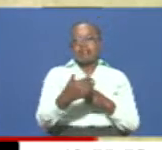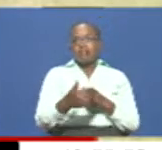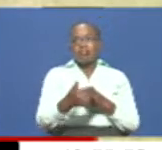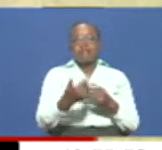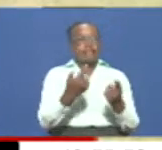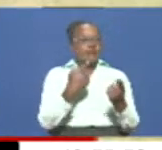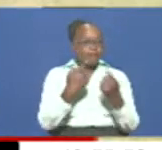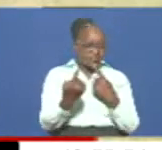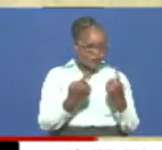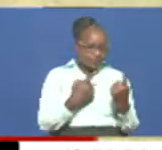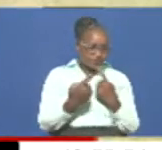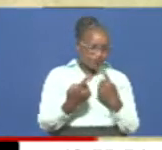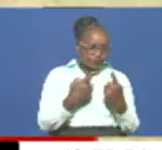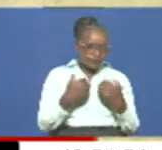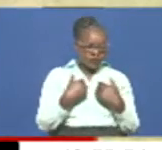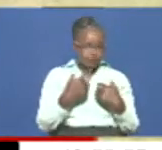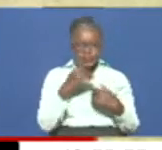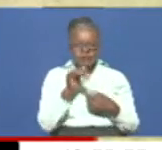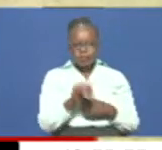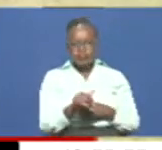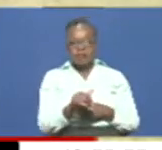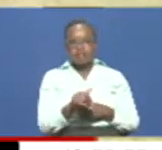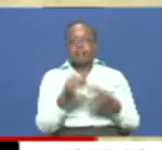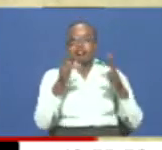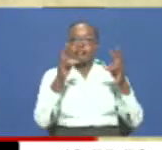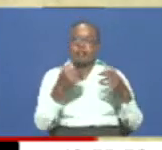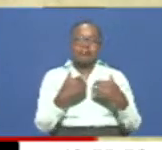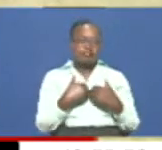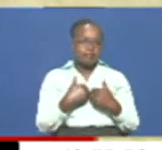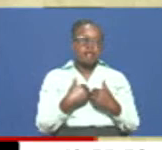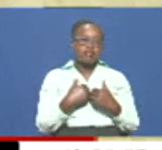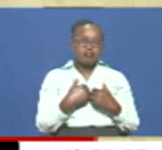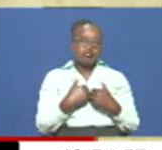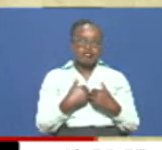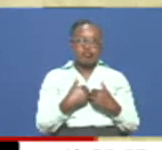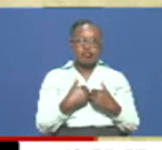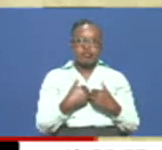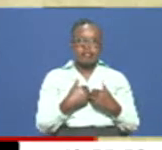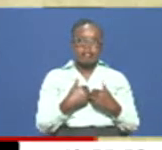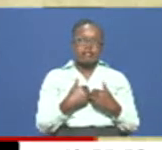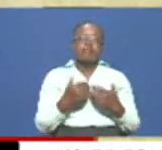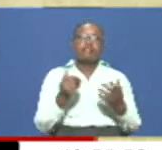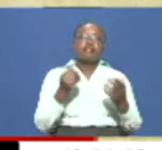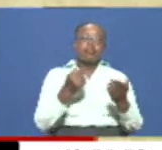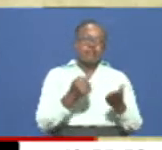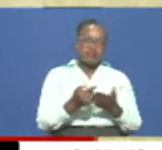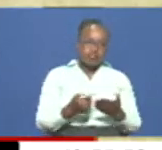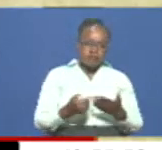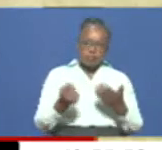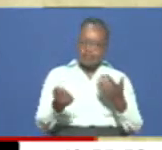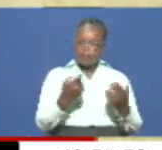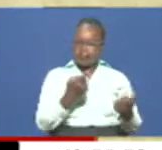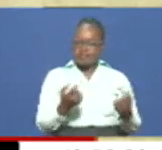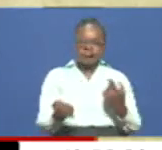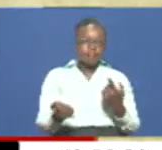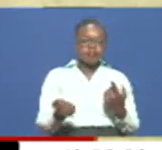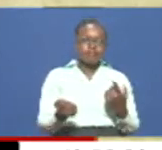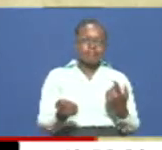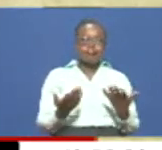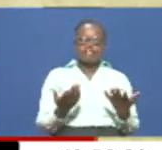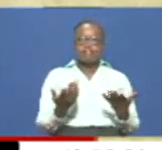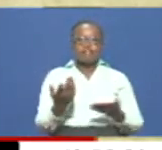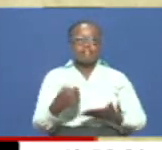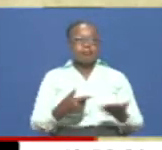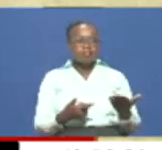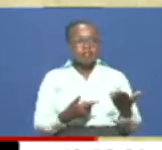months we have a talk so that issues yenye tuna face sinaweza come up ama sometimes na mtu anafaa